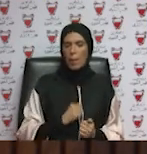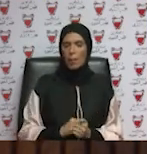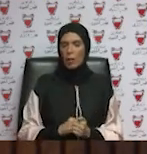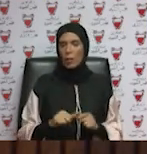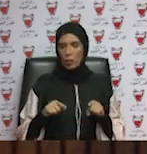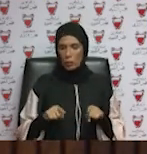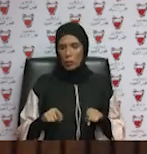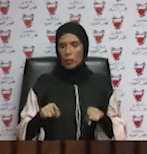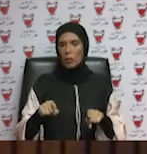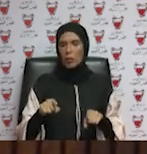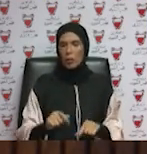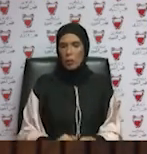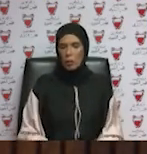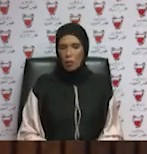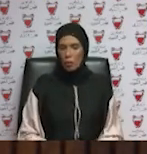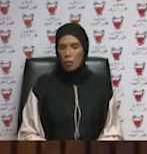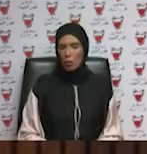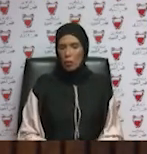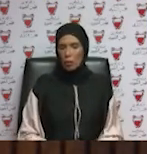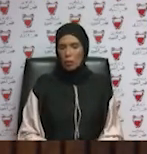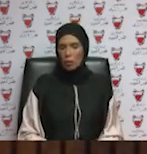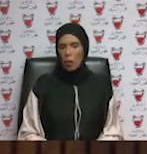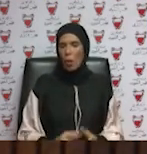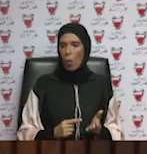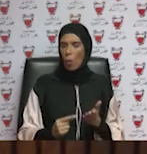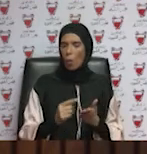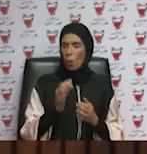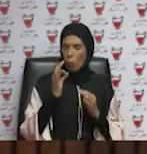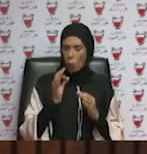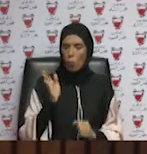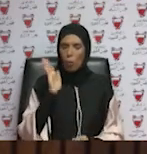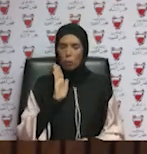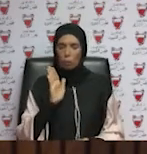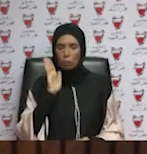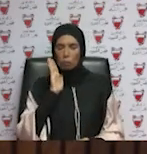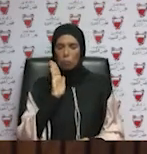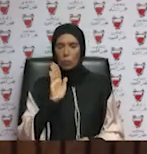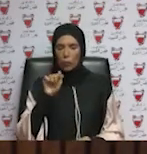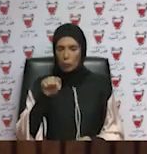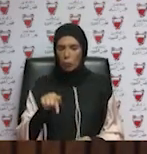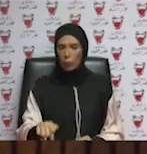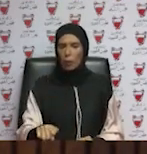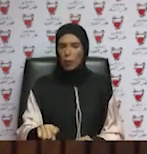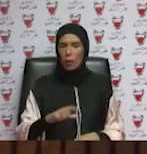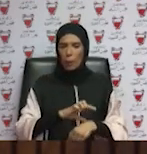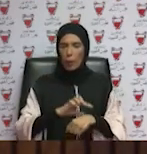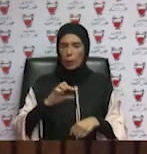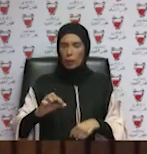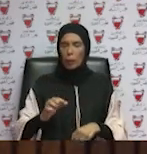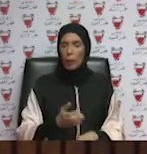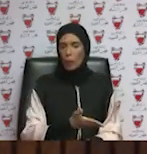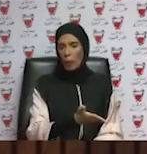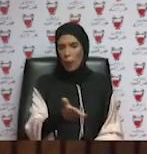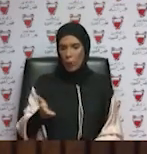المناسبة بما في ذلك وضع مواصفات التدريب المعترف به أثناء إعداد الطبيب العام